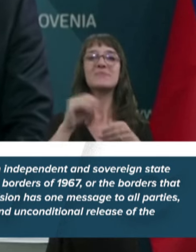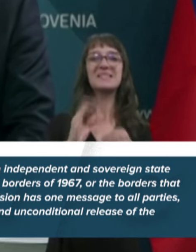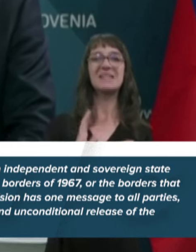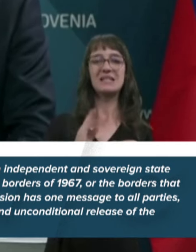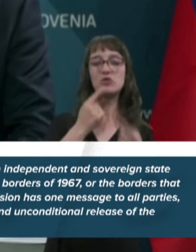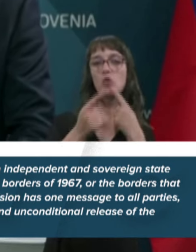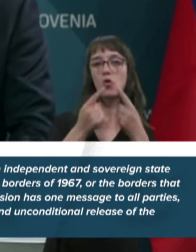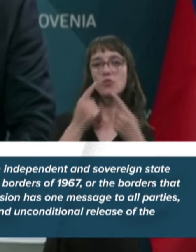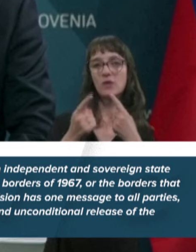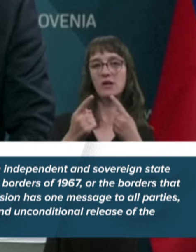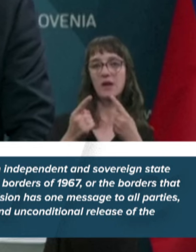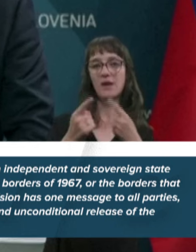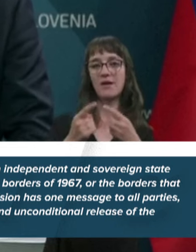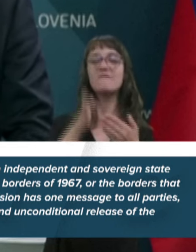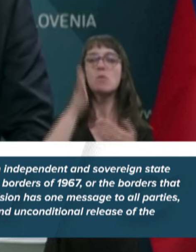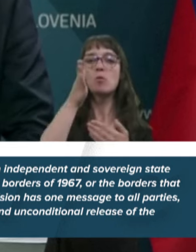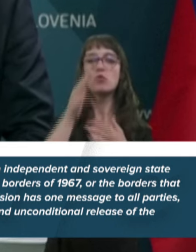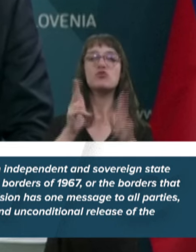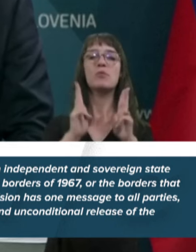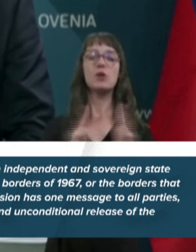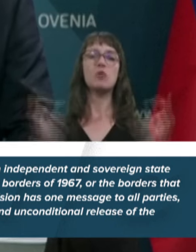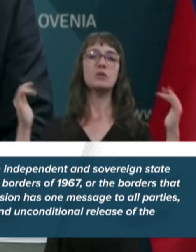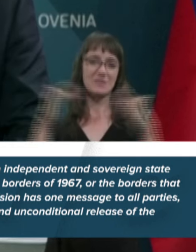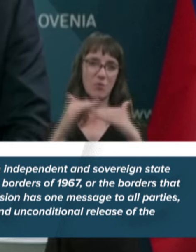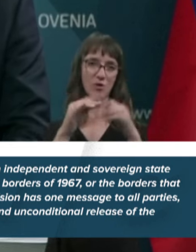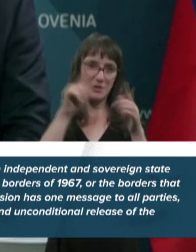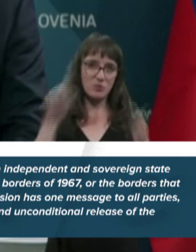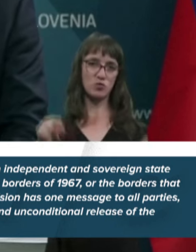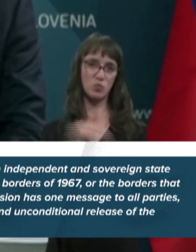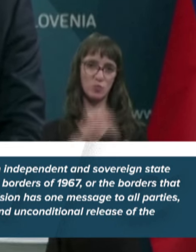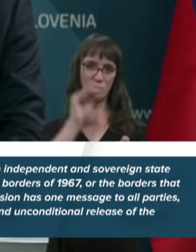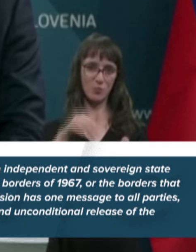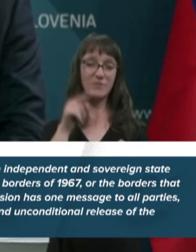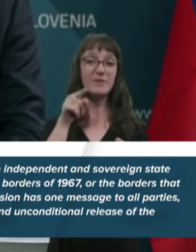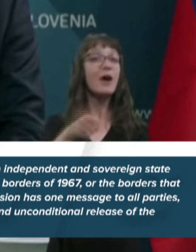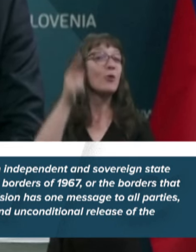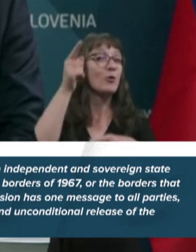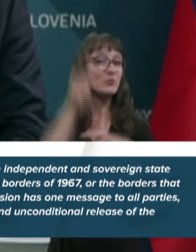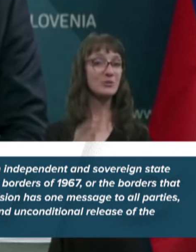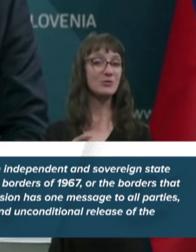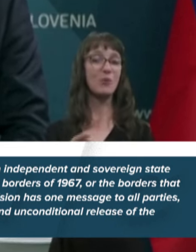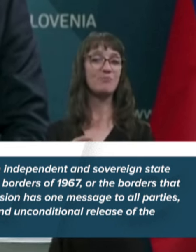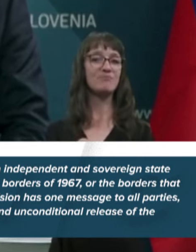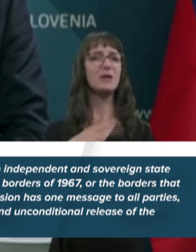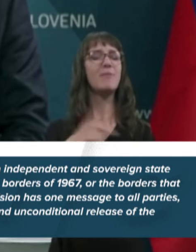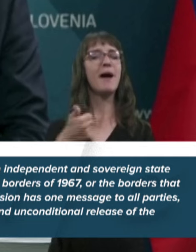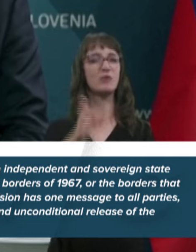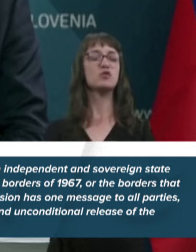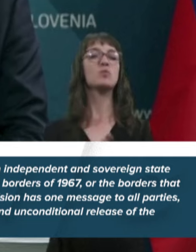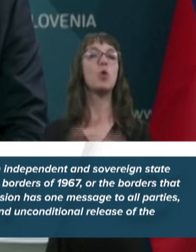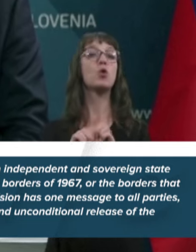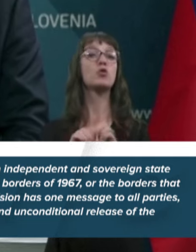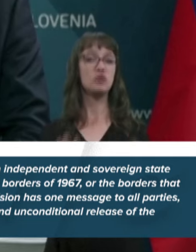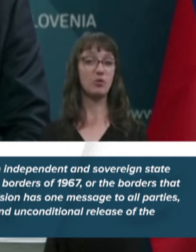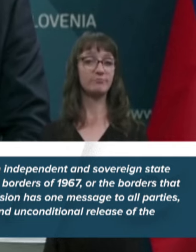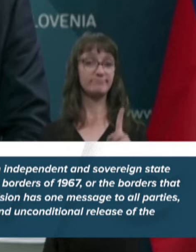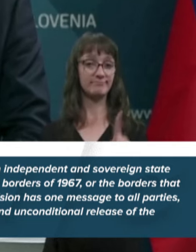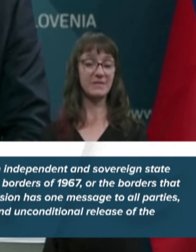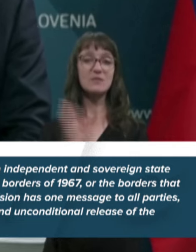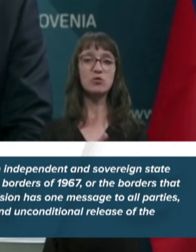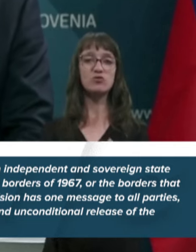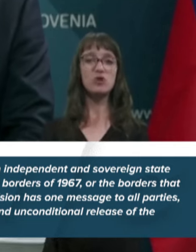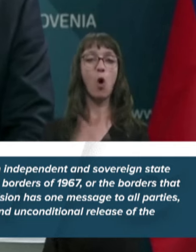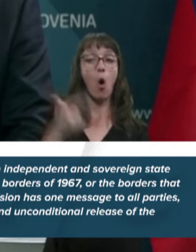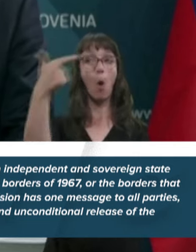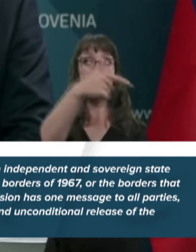dogovorile v bodočem mirovnem sporazumu. Ta odločitev ima eno sporočilo. Sporočilo obem